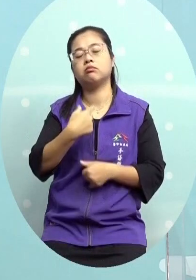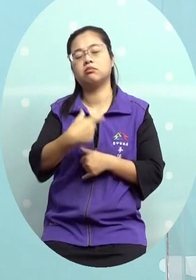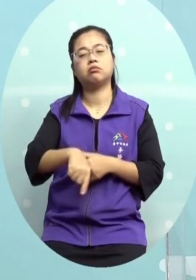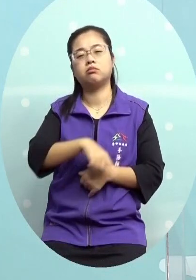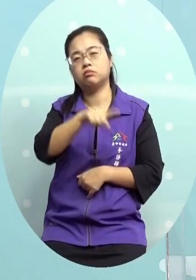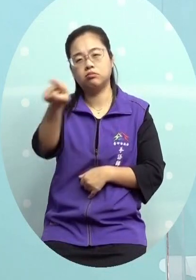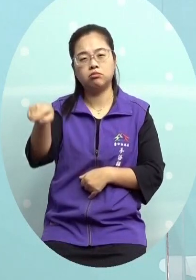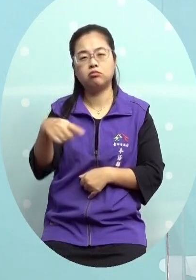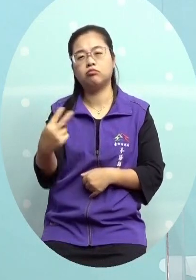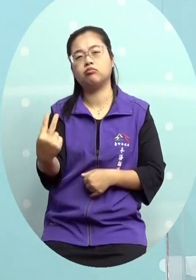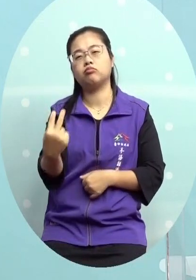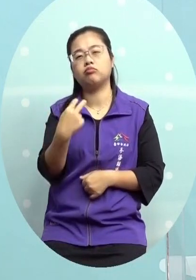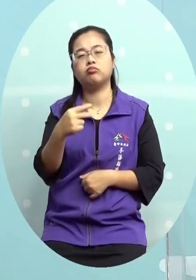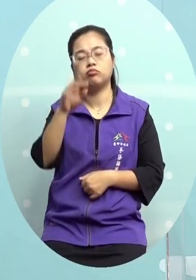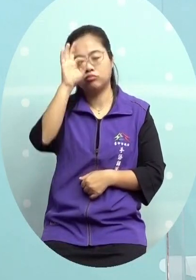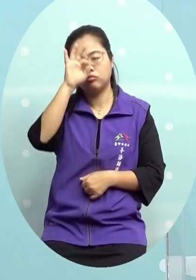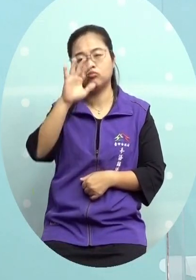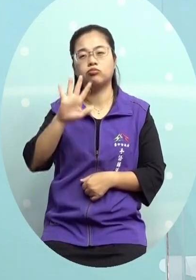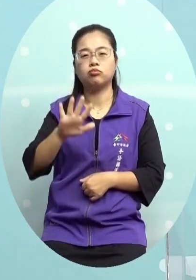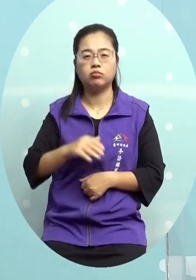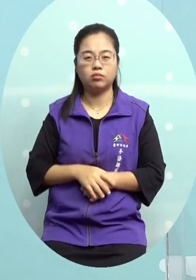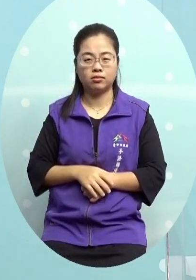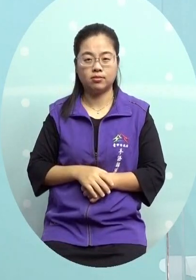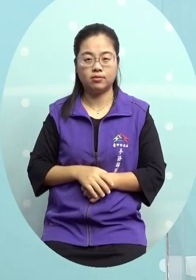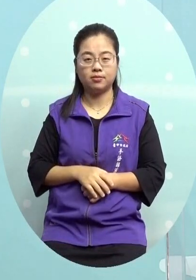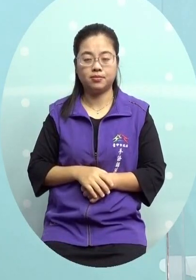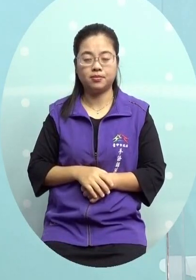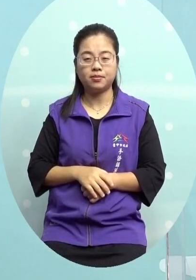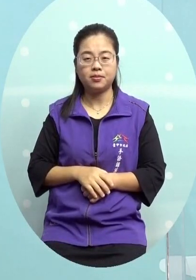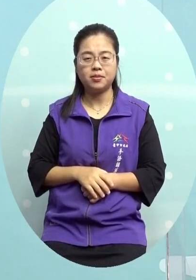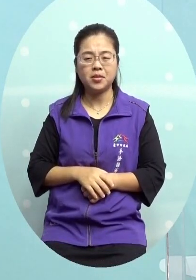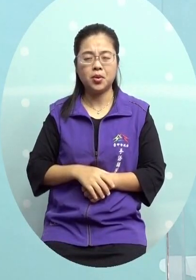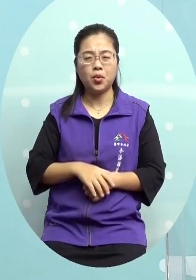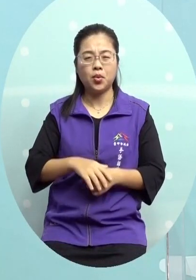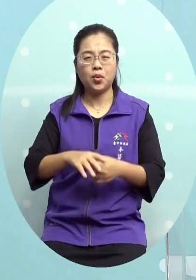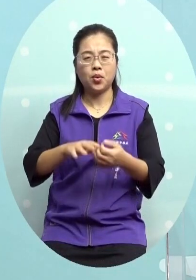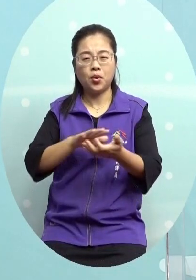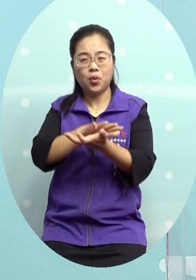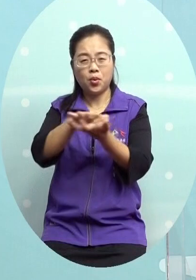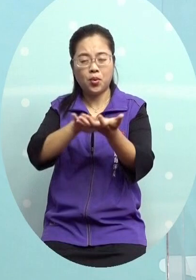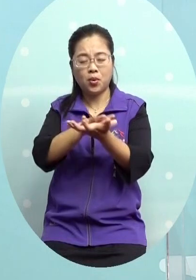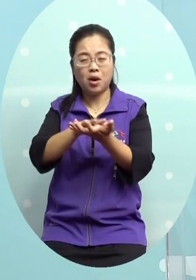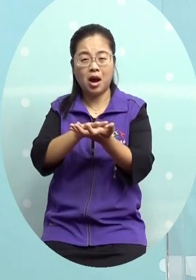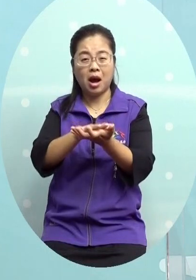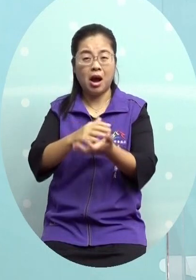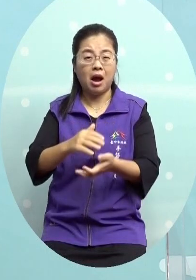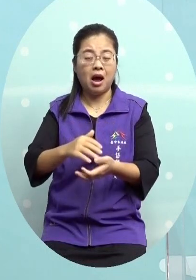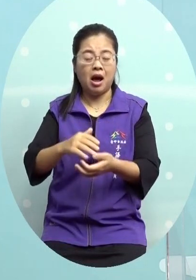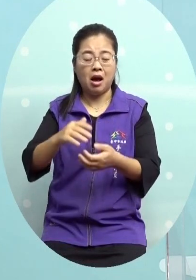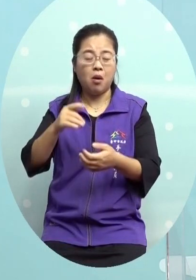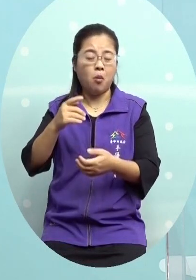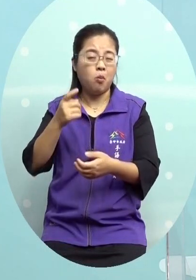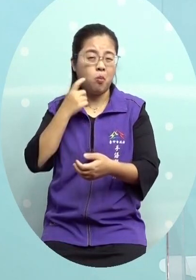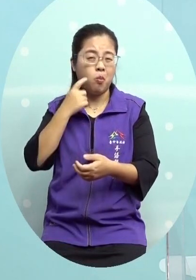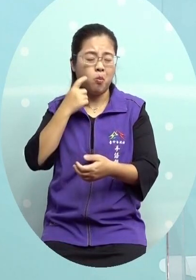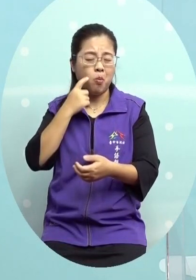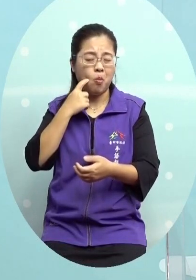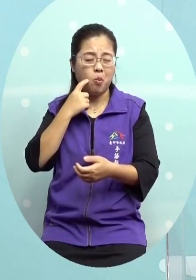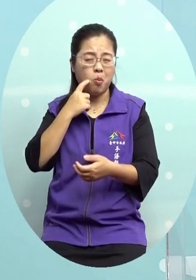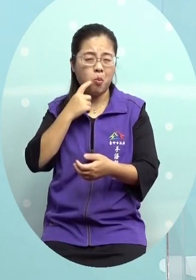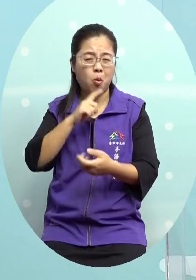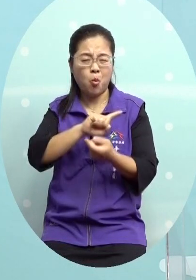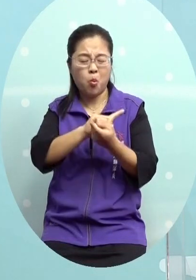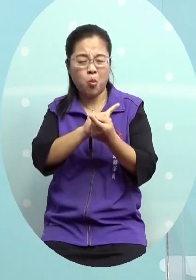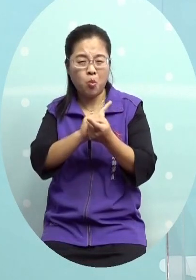家应该都可以很清楚的看到，这些无端的指控、不实的指控，对于宽恒